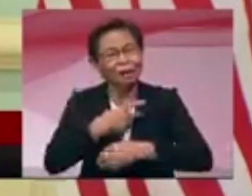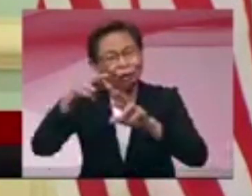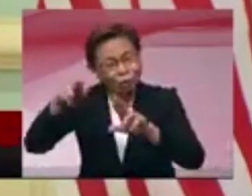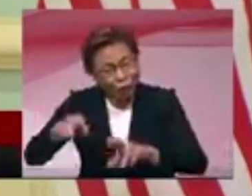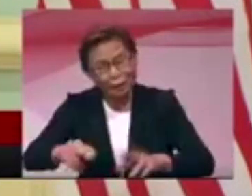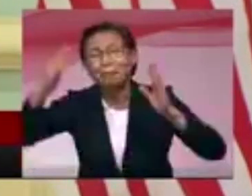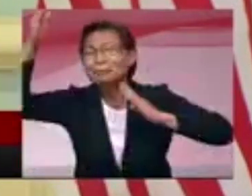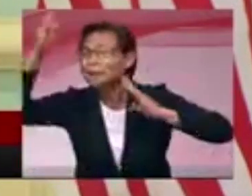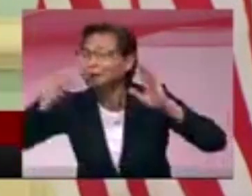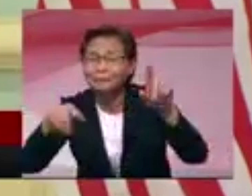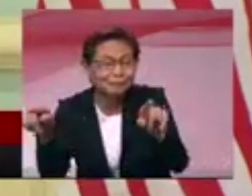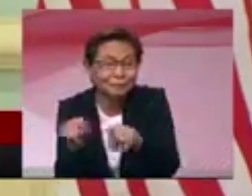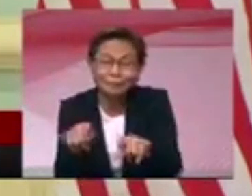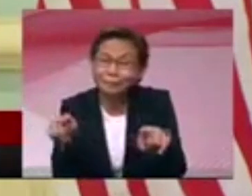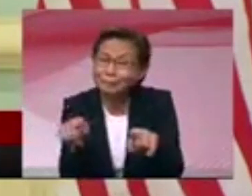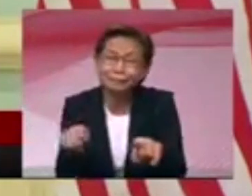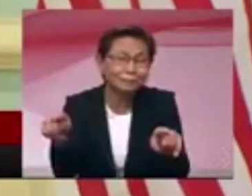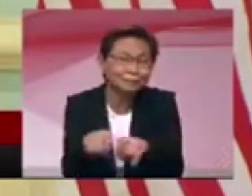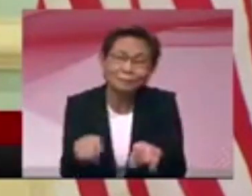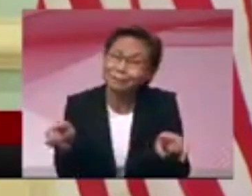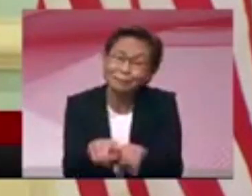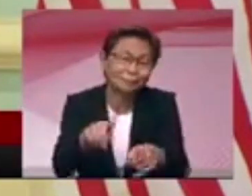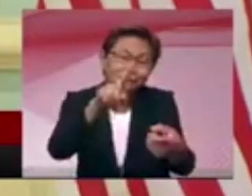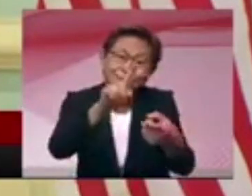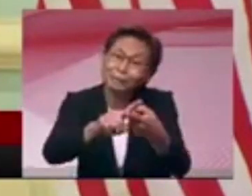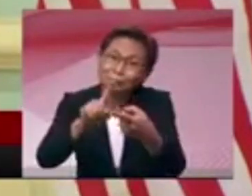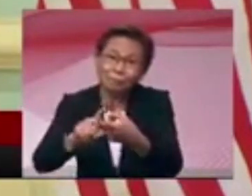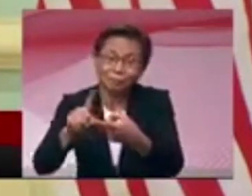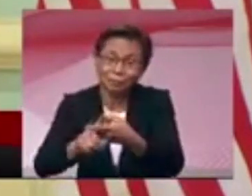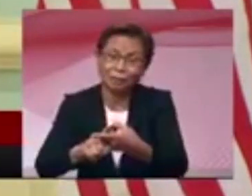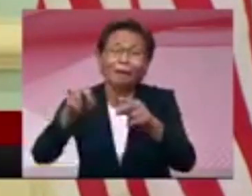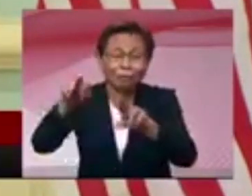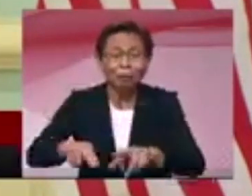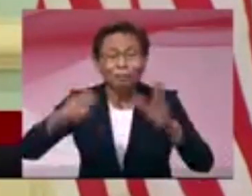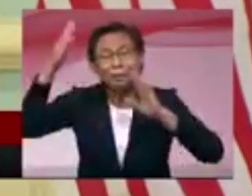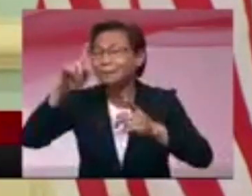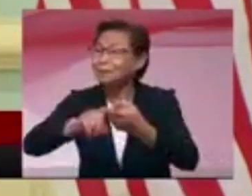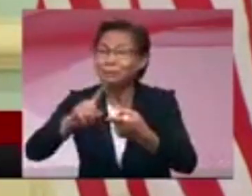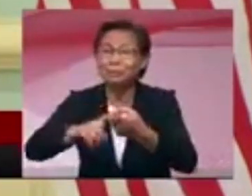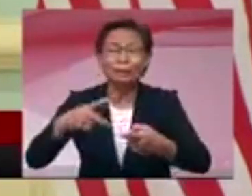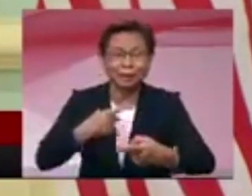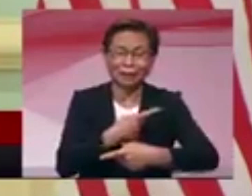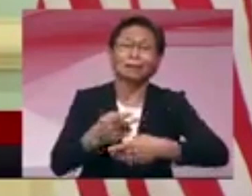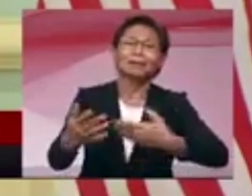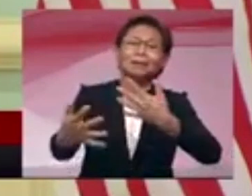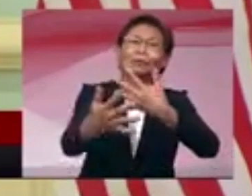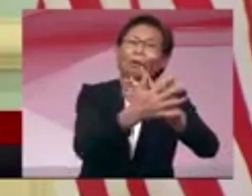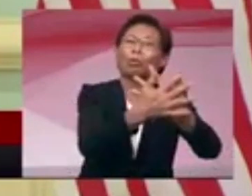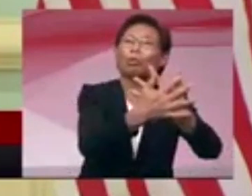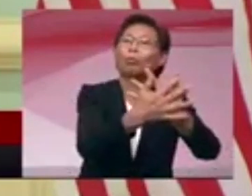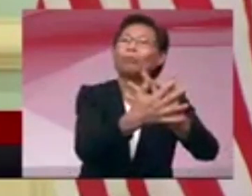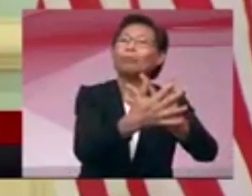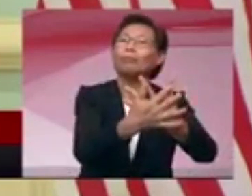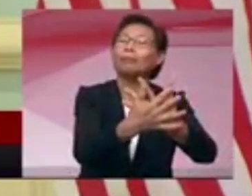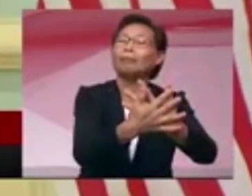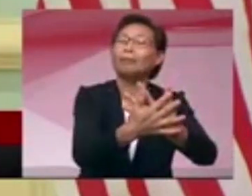tersebut, tetapi warga tempatan pun, rakyat Malaysia pun kita membuat kawalan